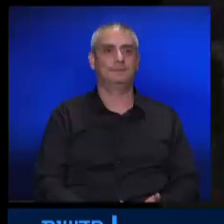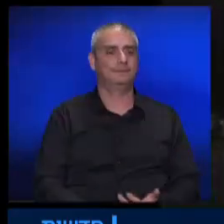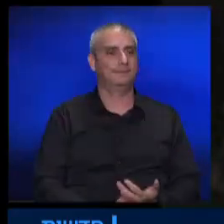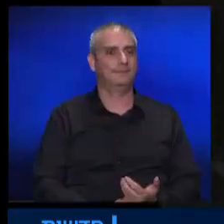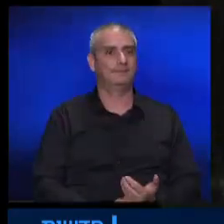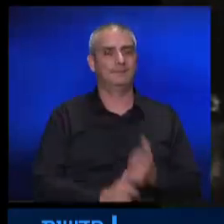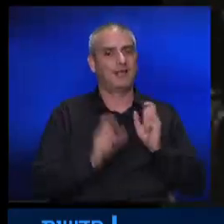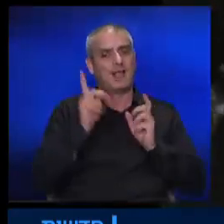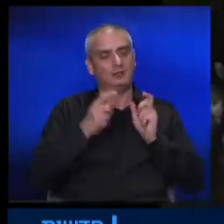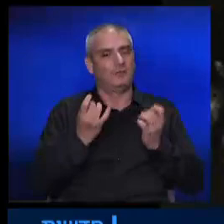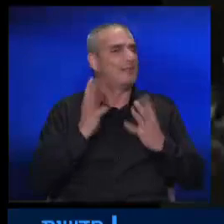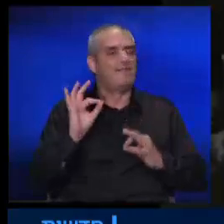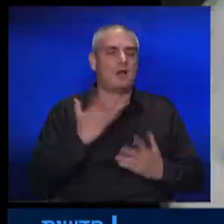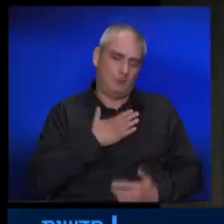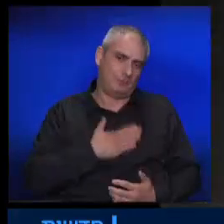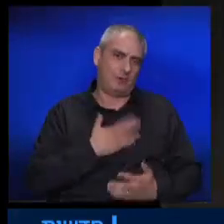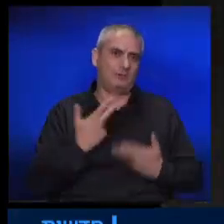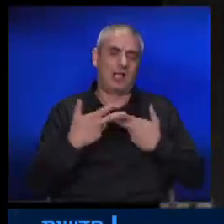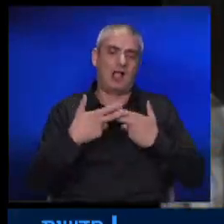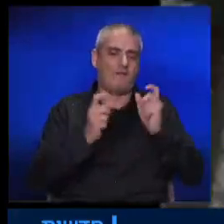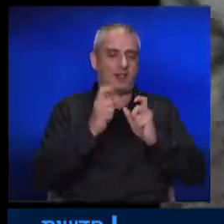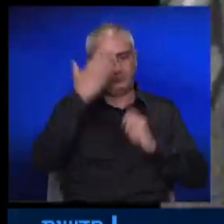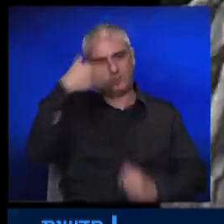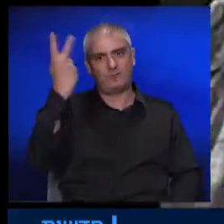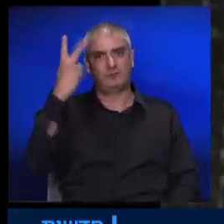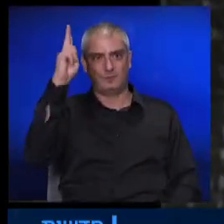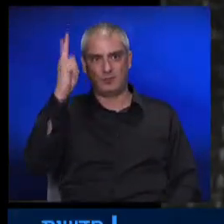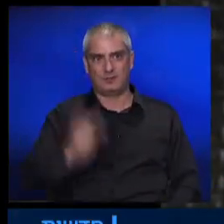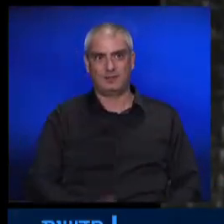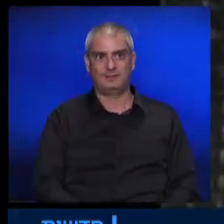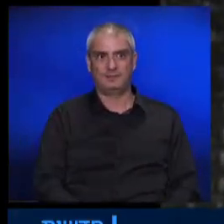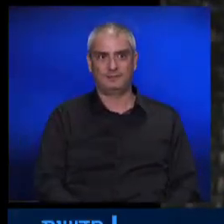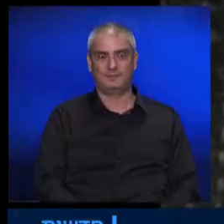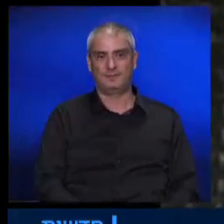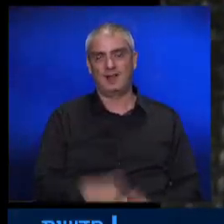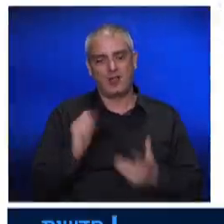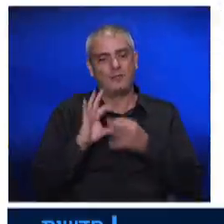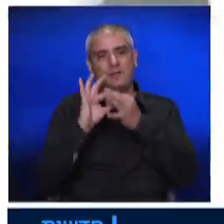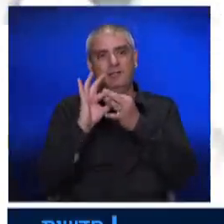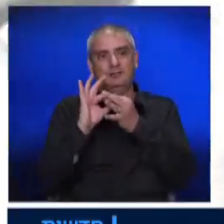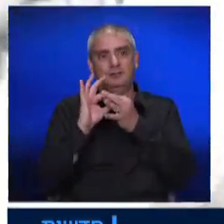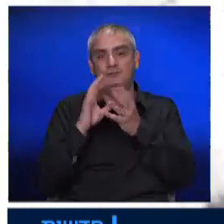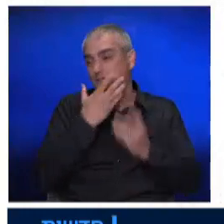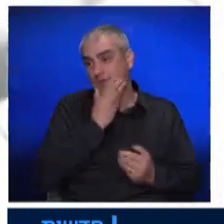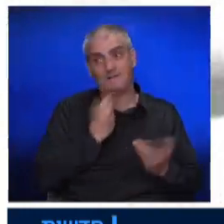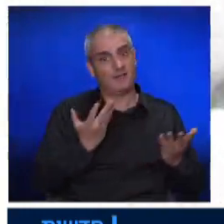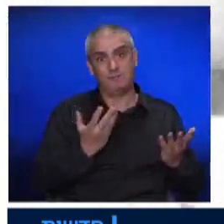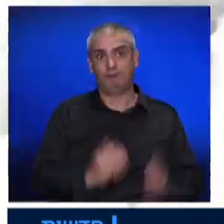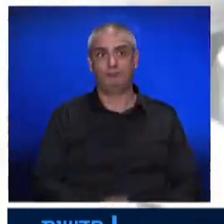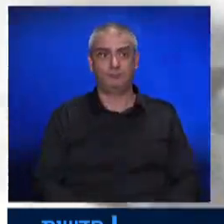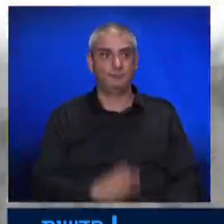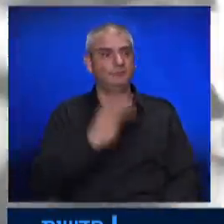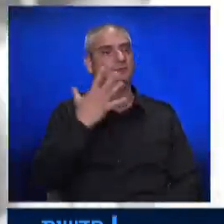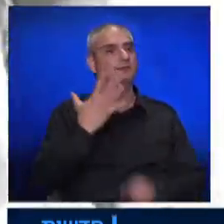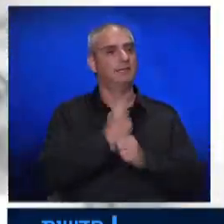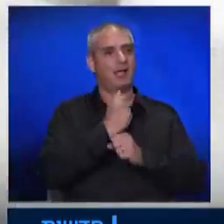להיות קרוב לאנשים יותר מפורסמים. להיות באיזשהו קשר איתם. זה יפה. פיק זכה אז לגילויי